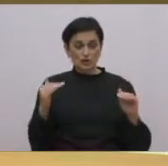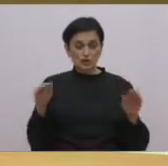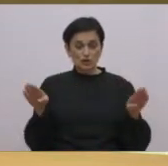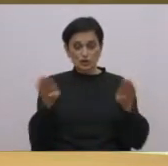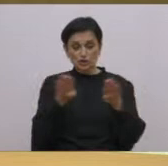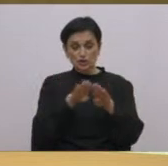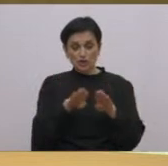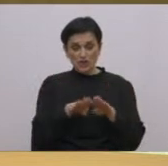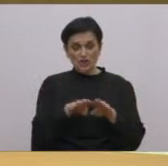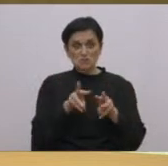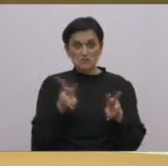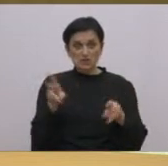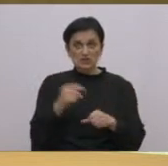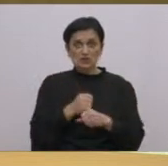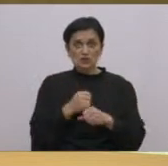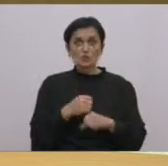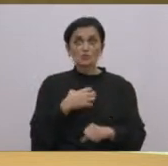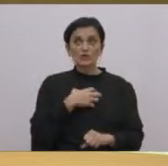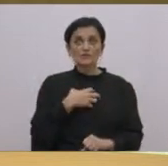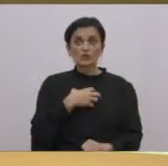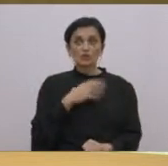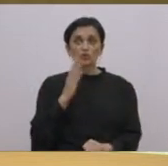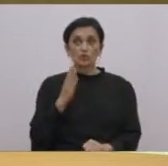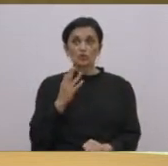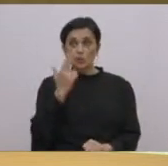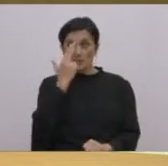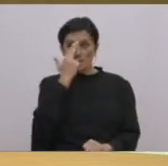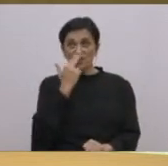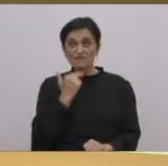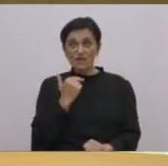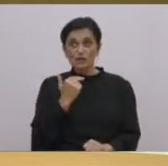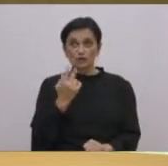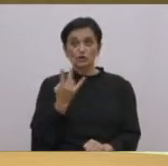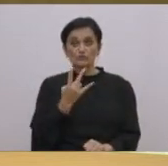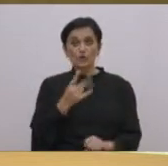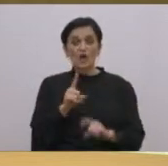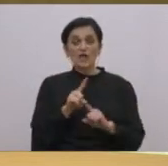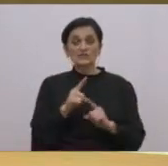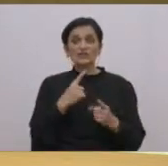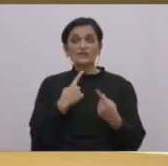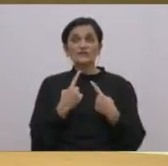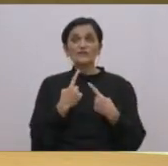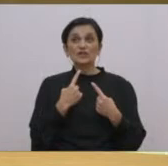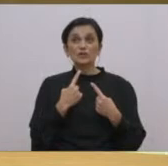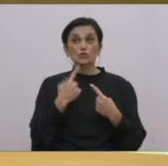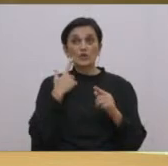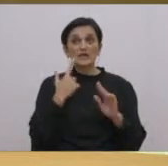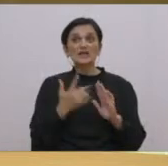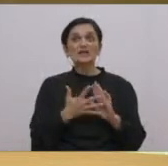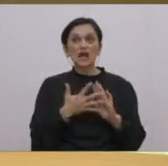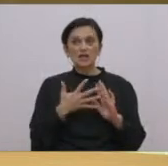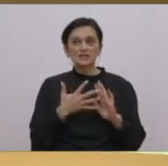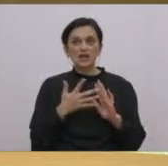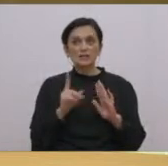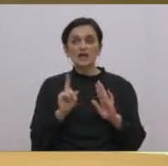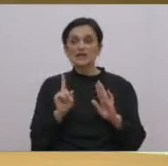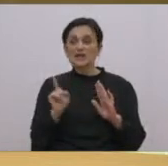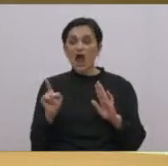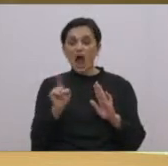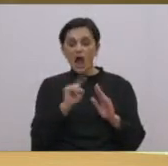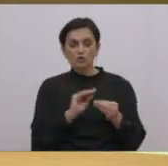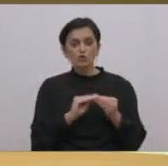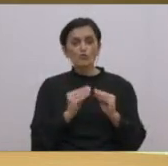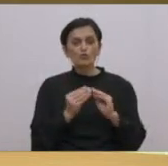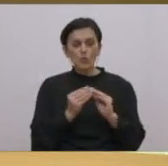გააკეთოს მინისტრმა, ეს ძალიან მნიშვნელოვანი იქნება და მივეჩვიოთ ალბათ რომ ასე ვისაუბროთ. გასაგებია რომ სადღაც რაღაც პრობლემა მწვავედ